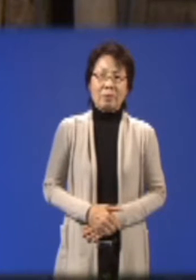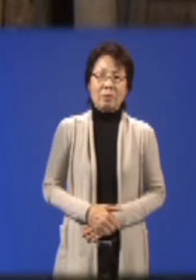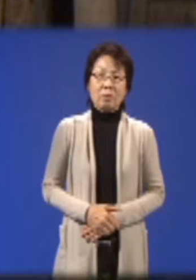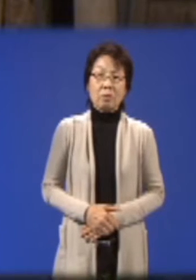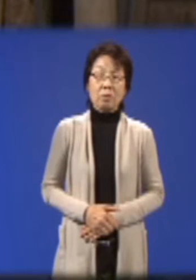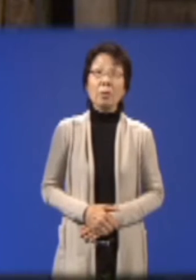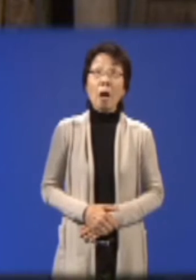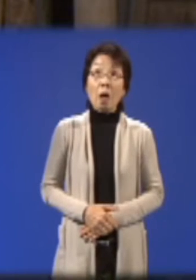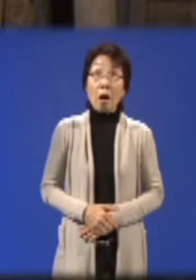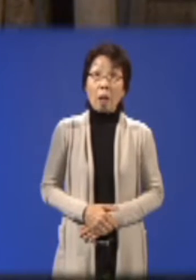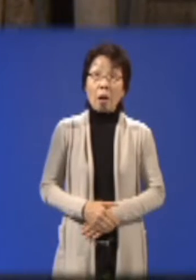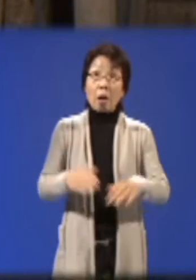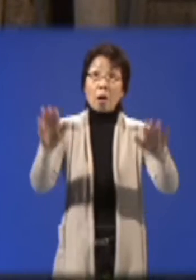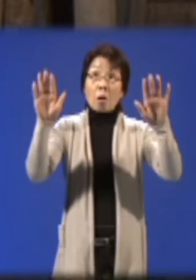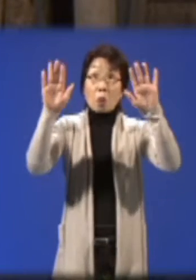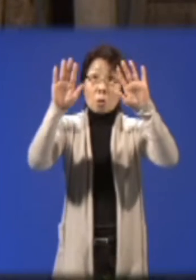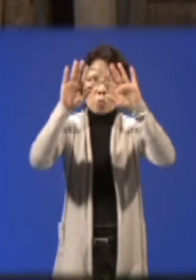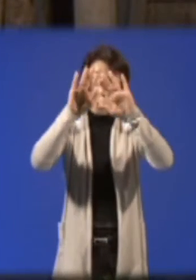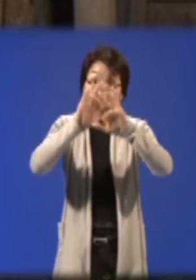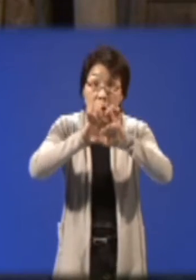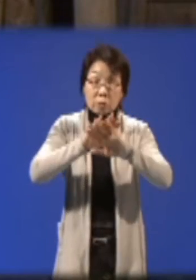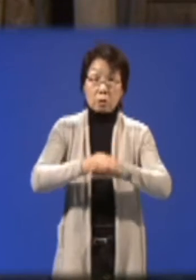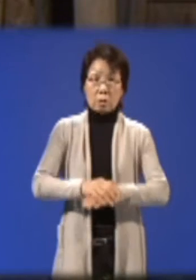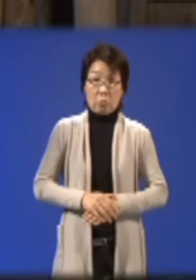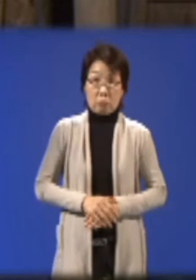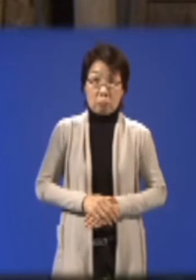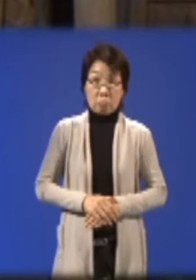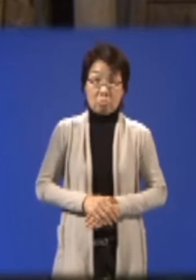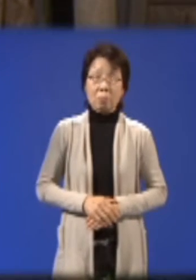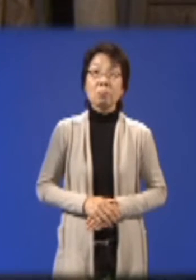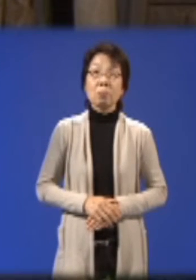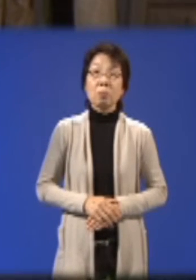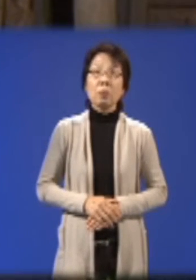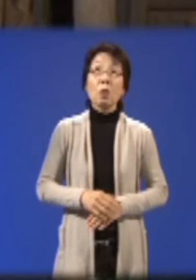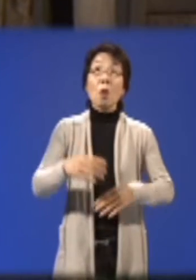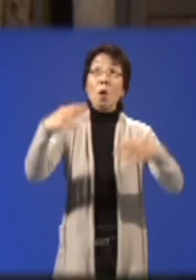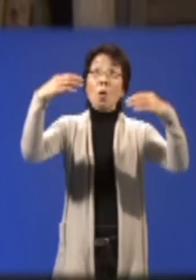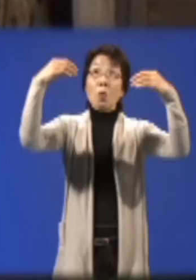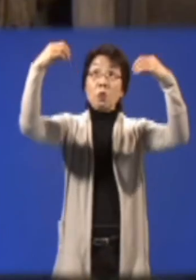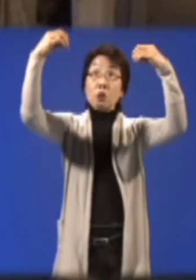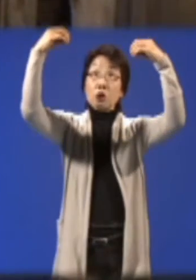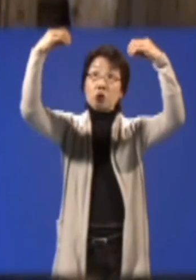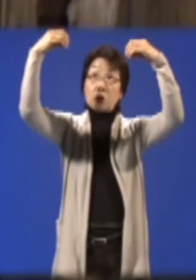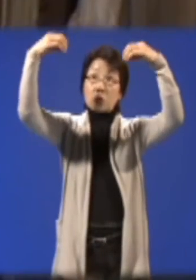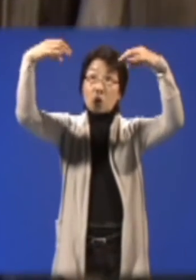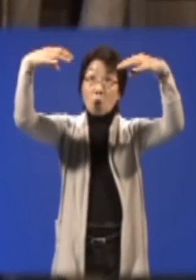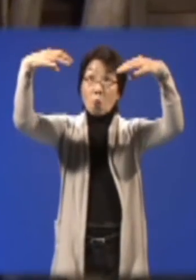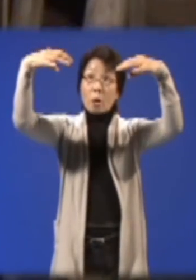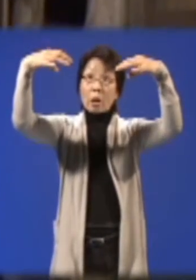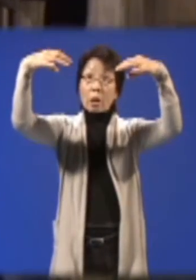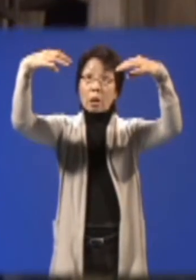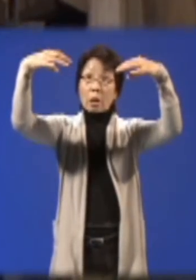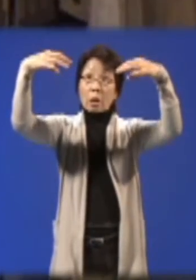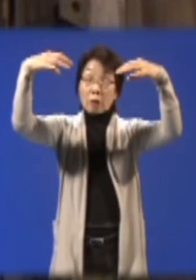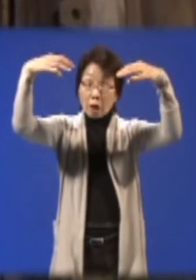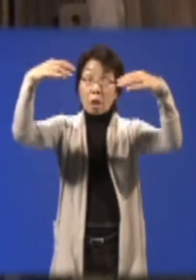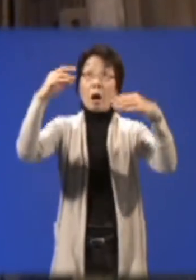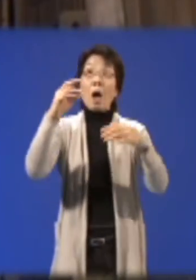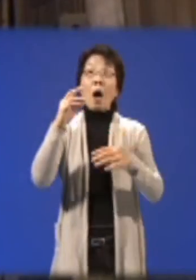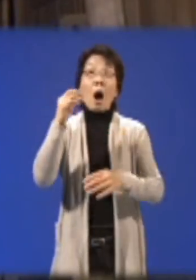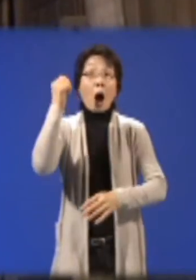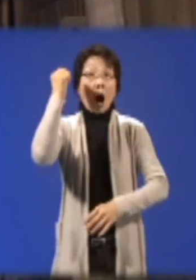あれ、なんか暗くなりましたね。 はい、実はですね、はい、この照明が朝昼夜